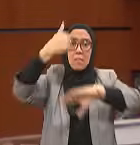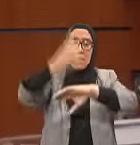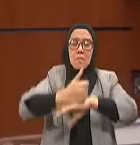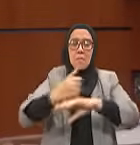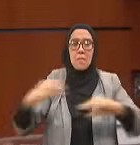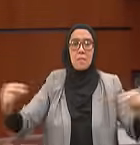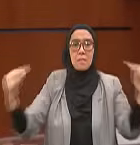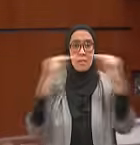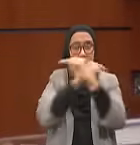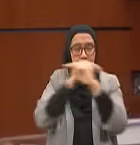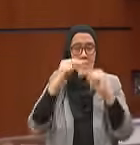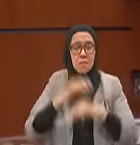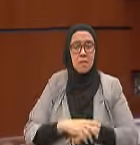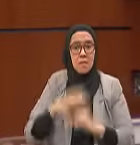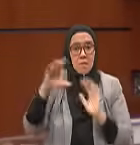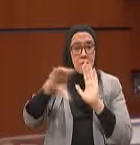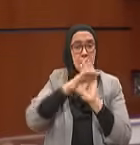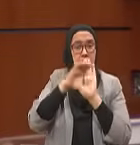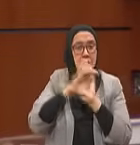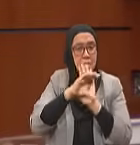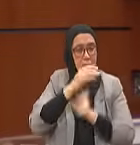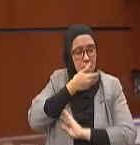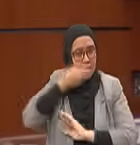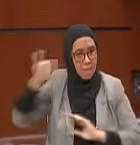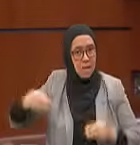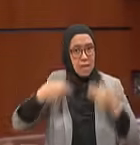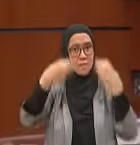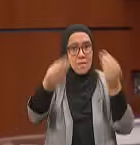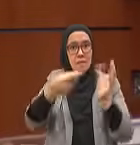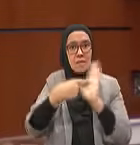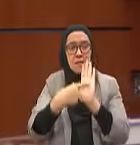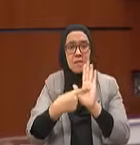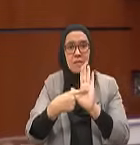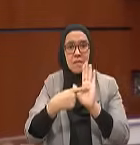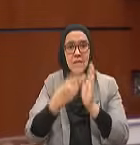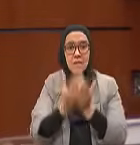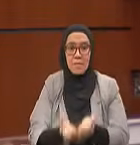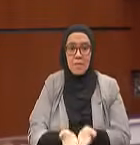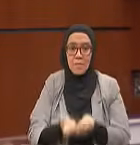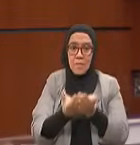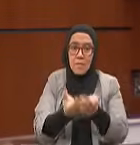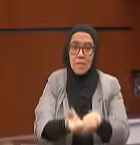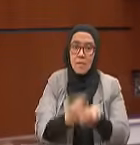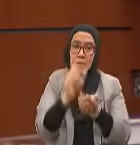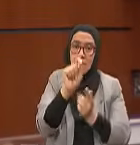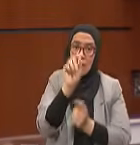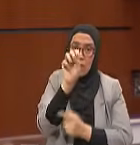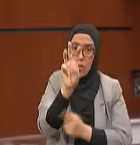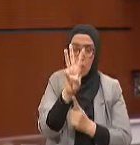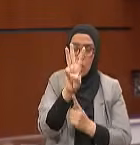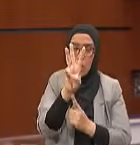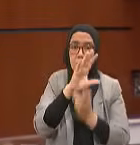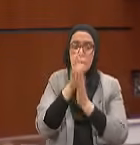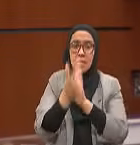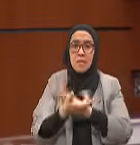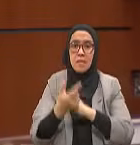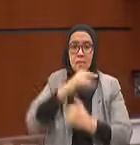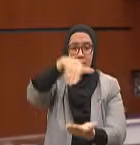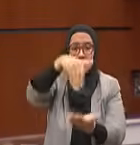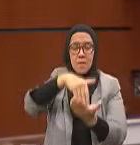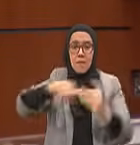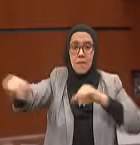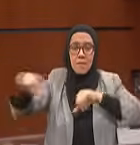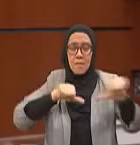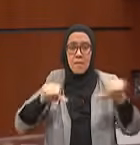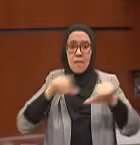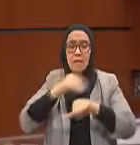disini ialah thawaf Pelabuhan Tawau pernah menjadi pusat exhibit ibadah trading dan konsisten barangan untuk